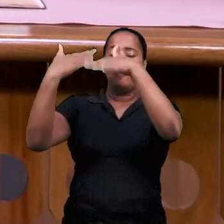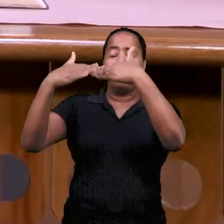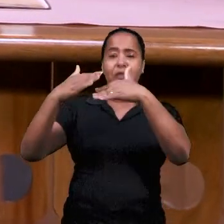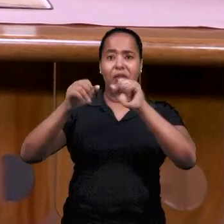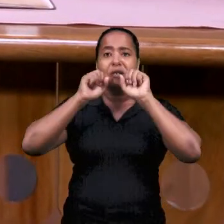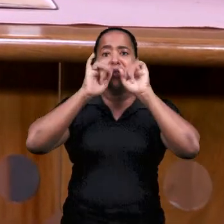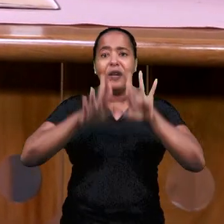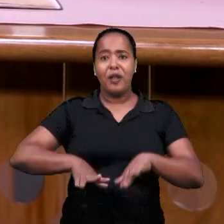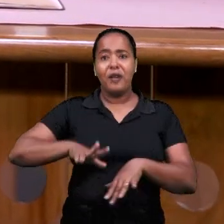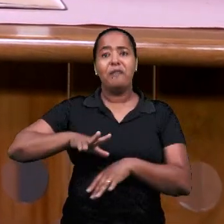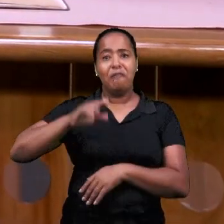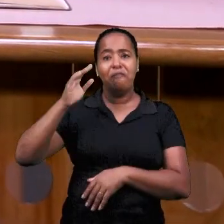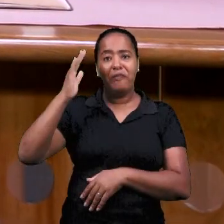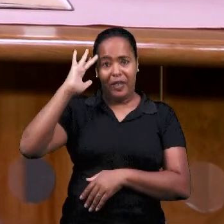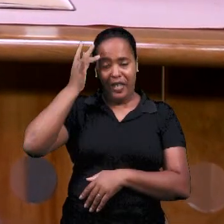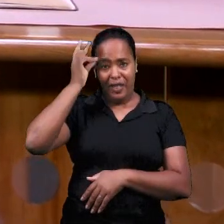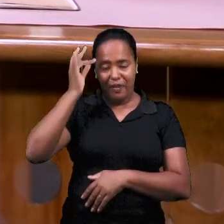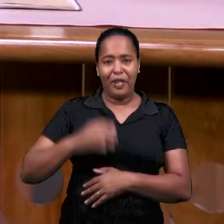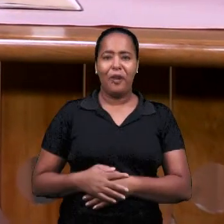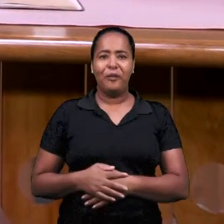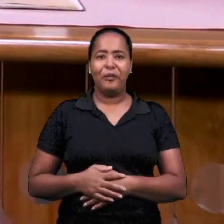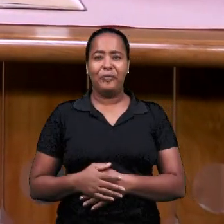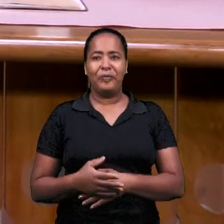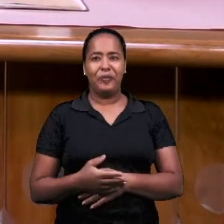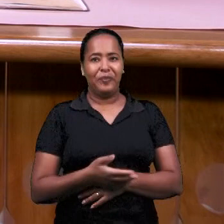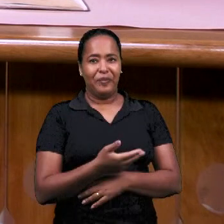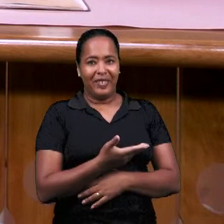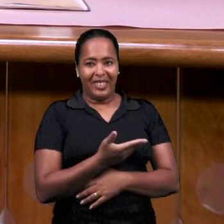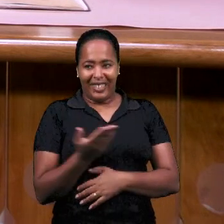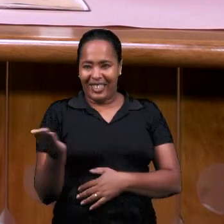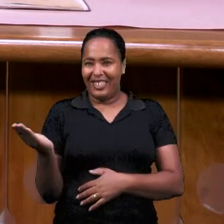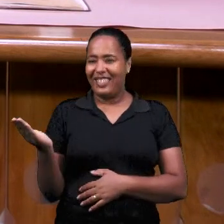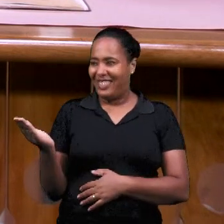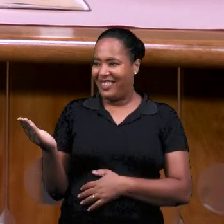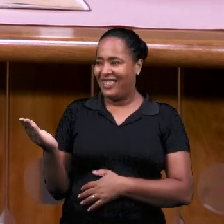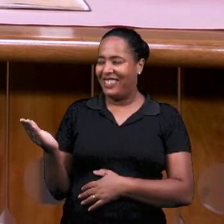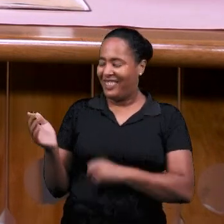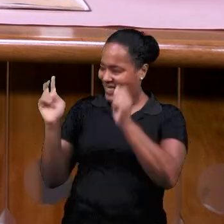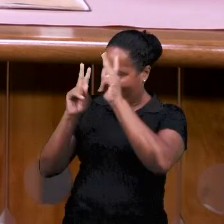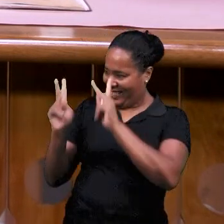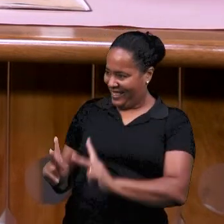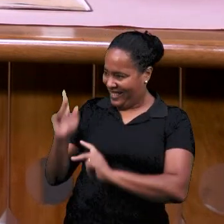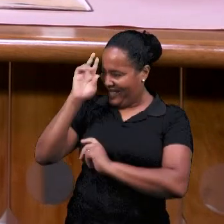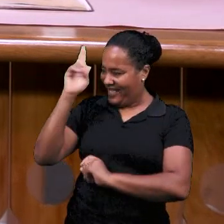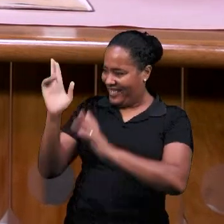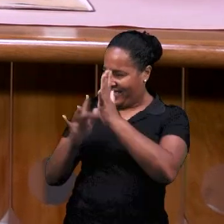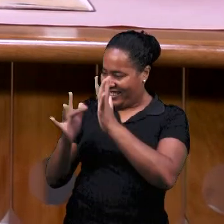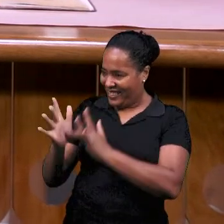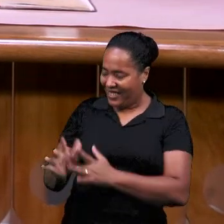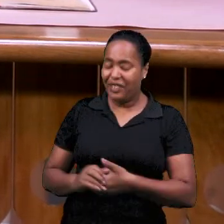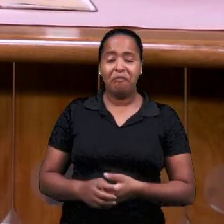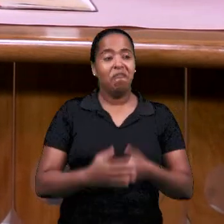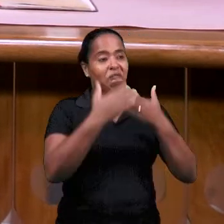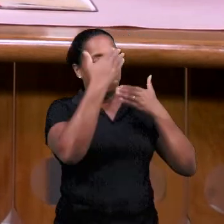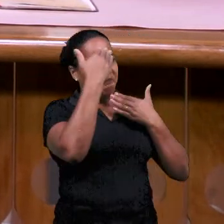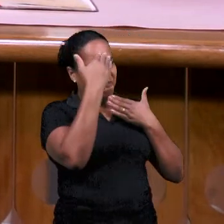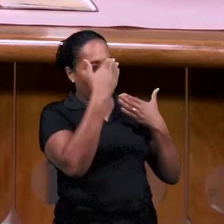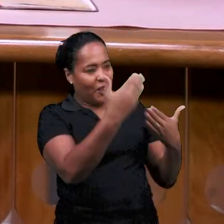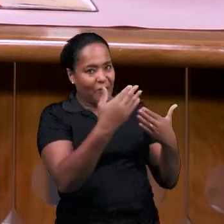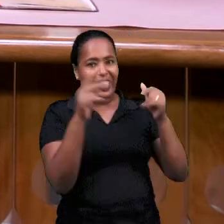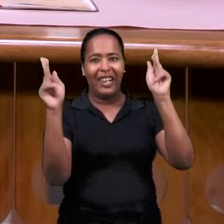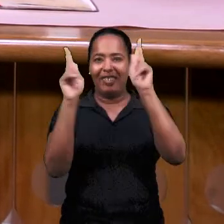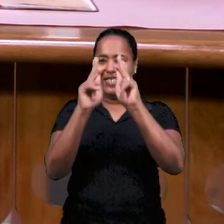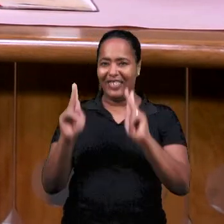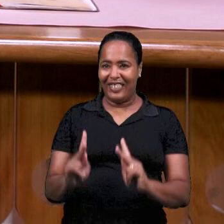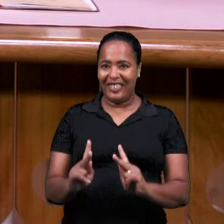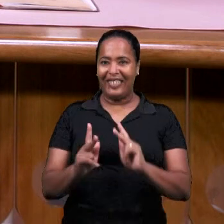notre édification spirituelle. Pasteur Judeci, je veux te saluer dans la paix du Seigneur Jésus. Merci beaucoup.